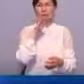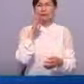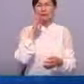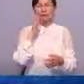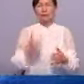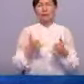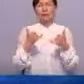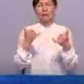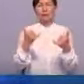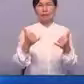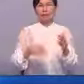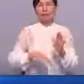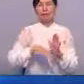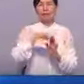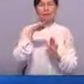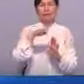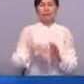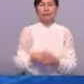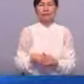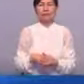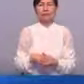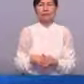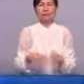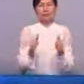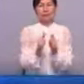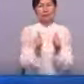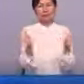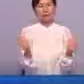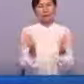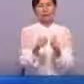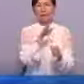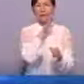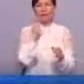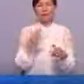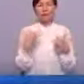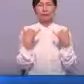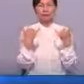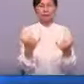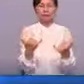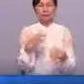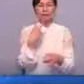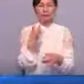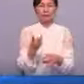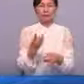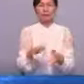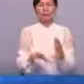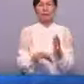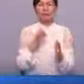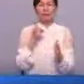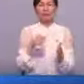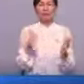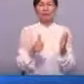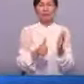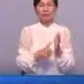барысында бір шаранада жетіліп өмір есігін ашқан өрендердің аналарына құрмет көрсетілді. Солардың бірі алты құрсақ көтеріп